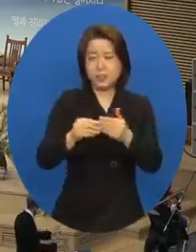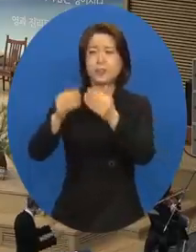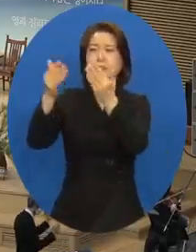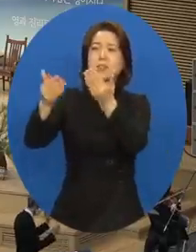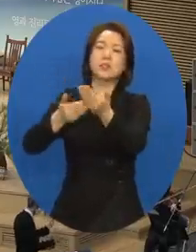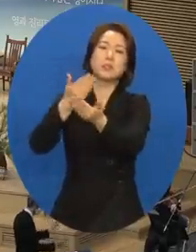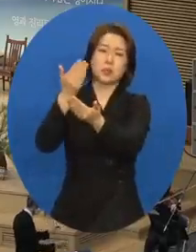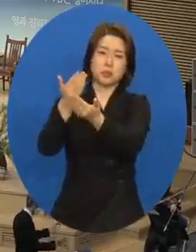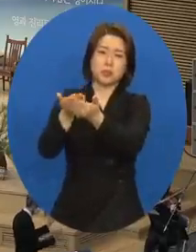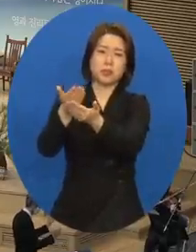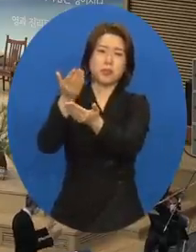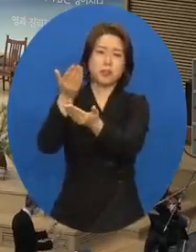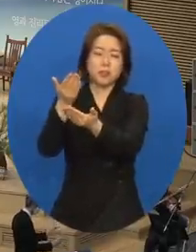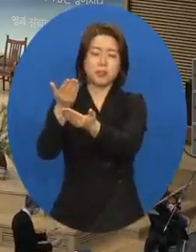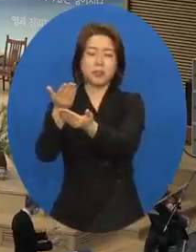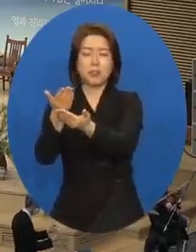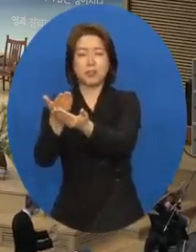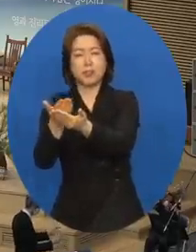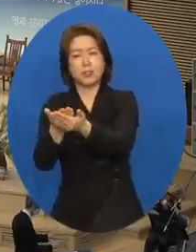나를 이끄소서.